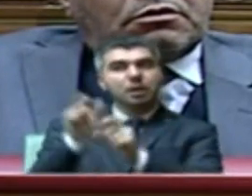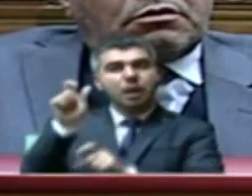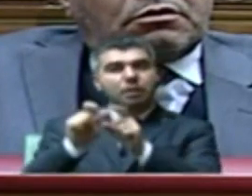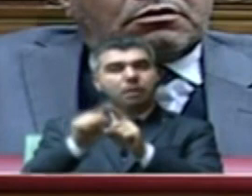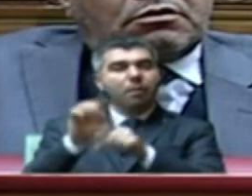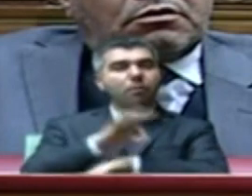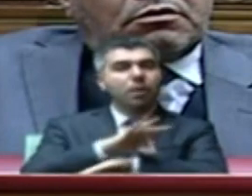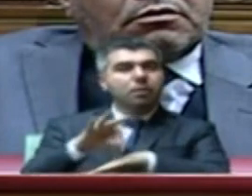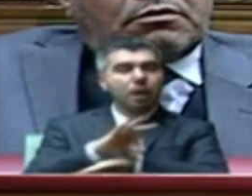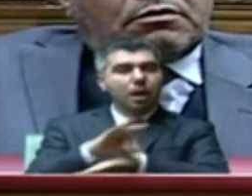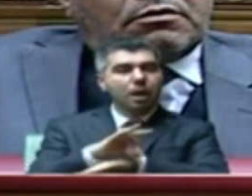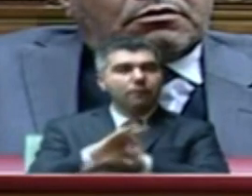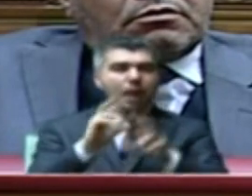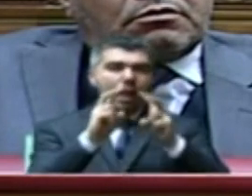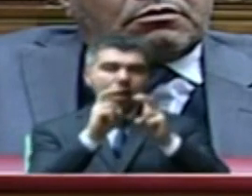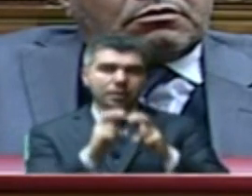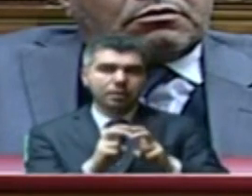البشرية في هذه المؤسسات كلها قليلة، ثم